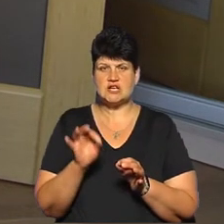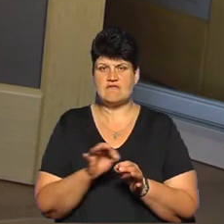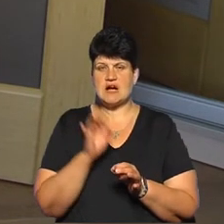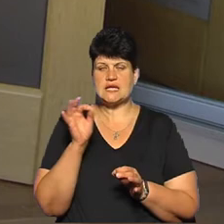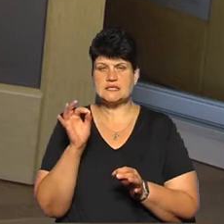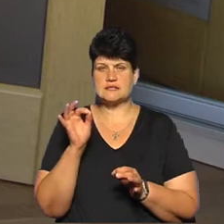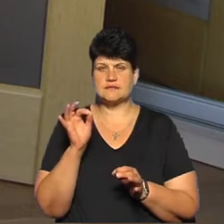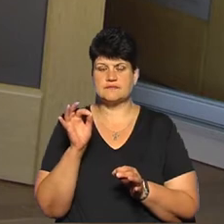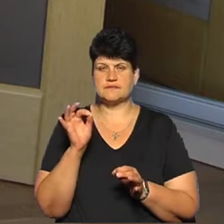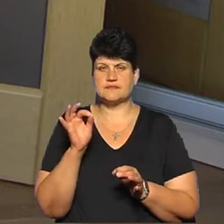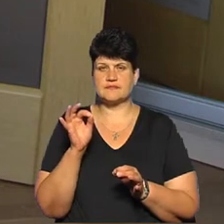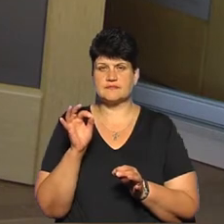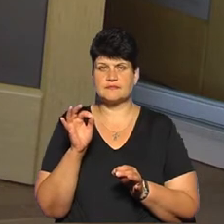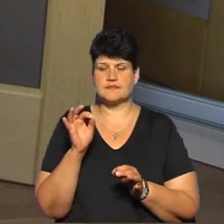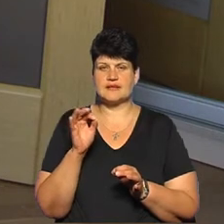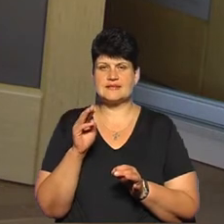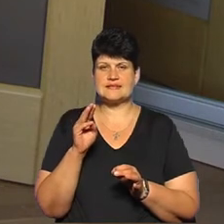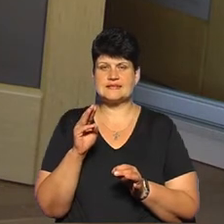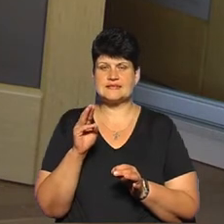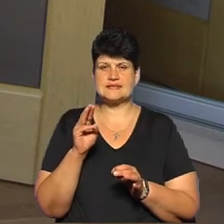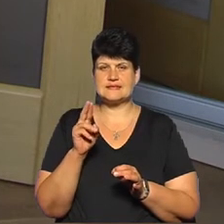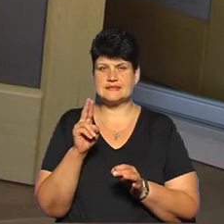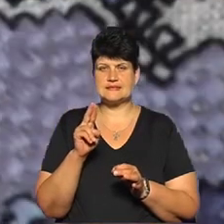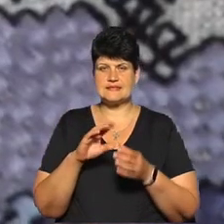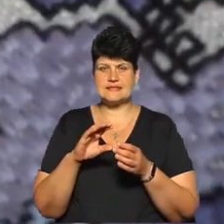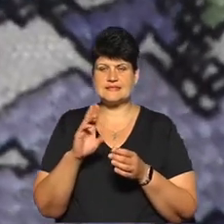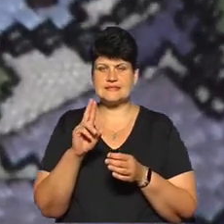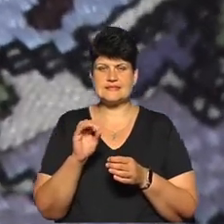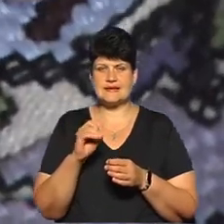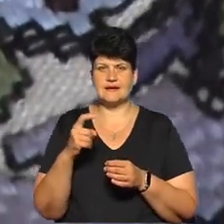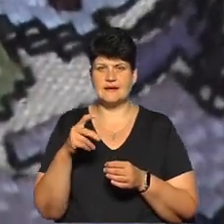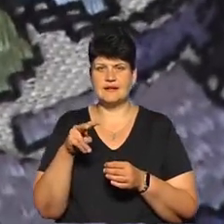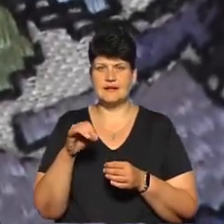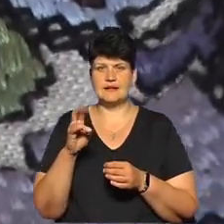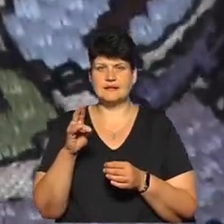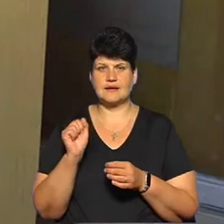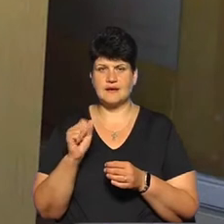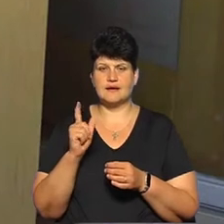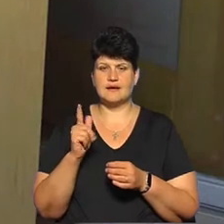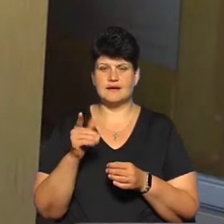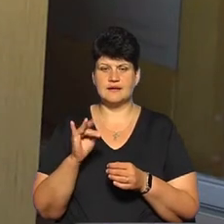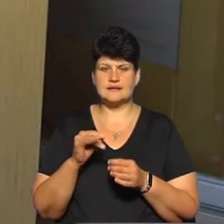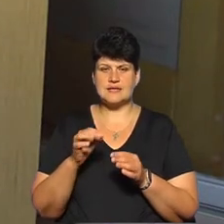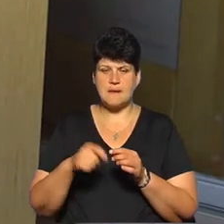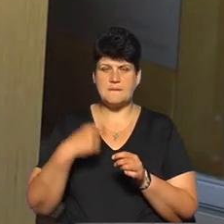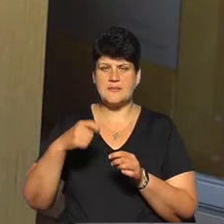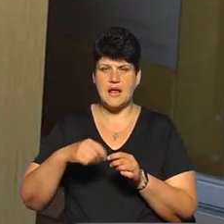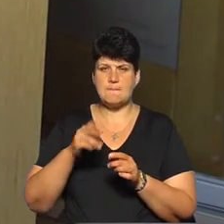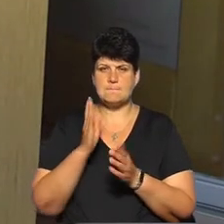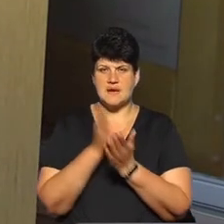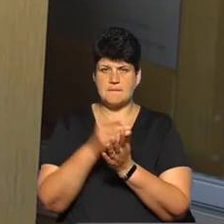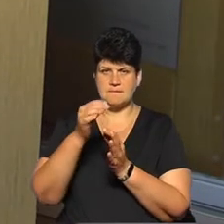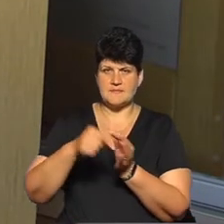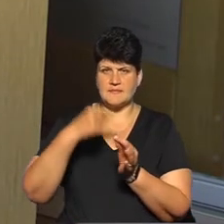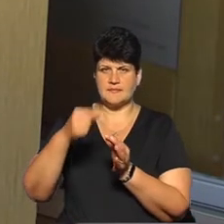яка вишивається цеглинковою лиштвою або цеглинковою гладдю. Це не складаються хрестики, це є прямі стіпки, які складаються паралельно один